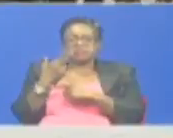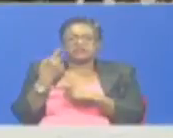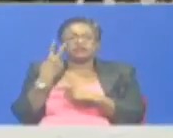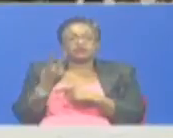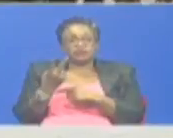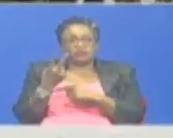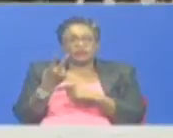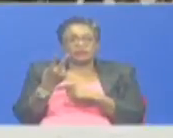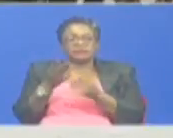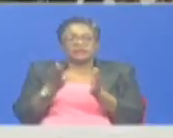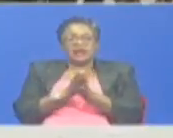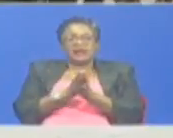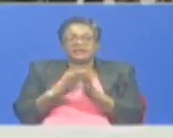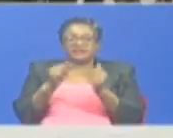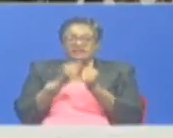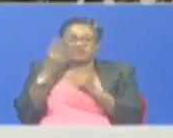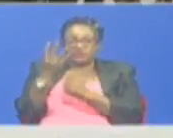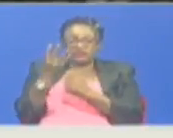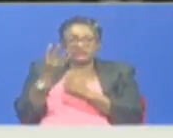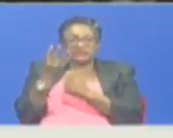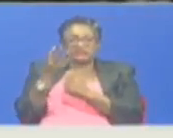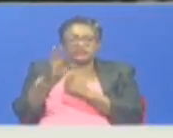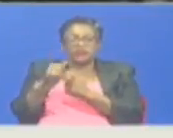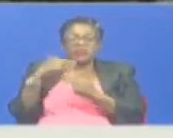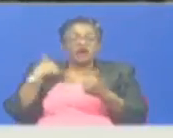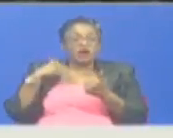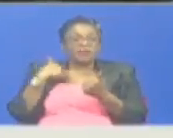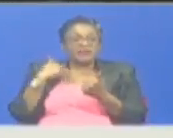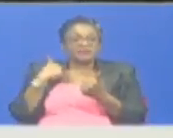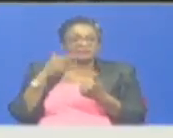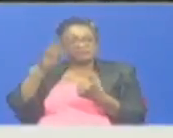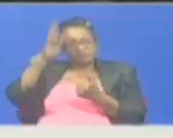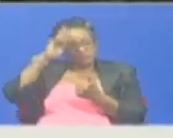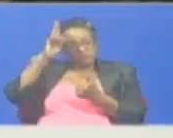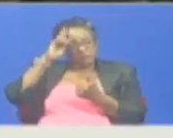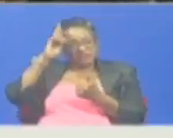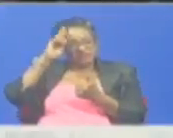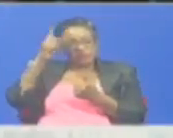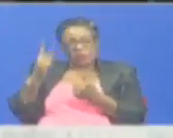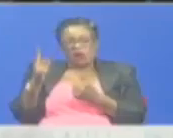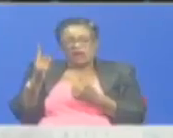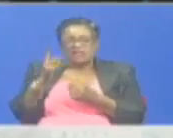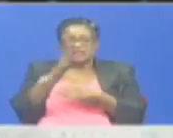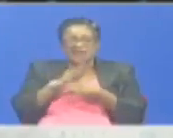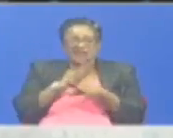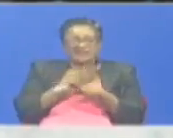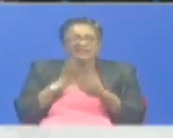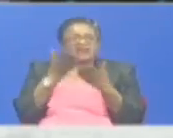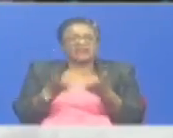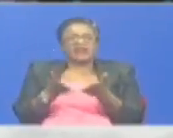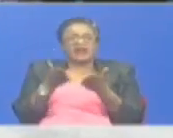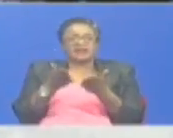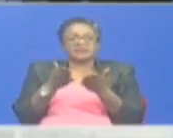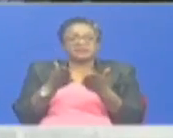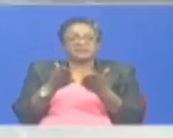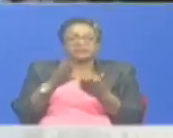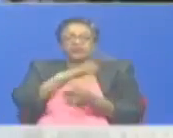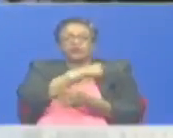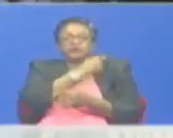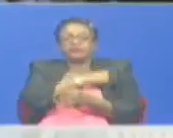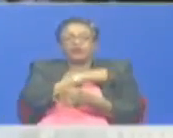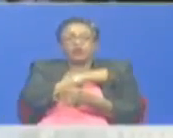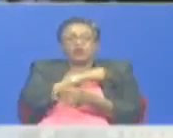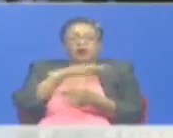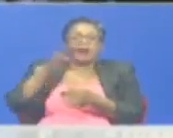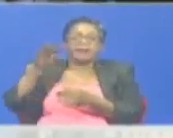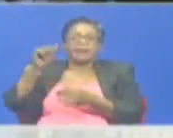seska na risasi 14 kutoka kwa majambazi hao. Polisi mmoja ambaye alijeruhiwa kwenye tukio hilo amelazwa katika hospitali ya Mama